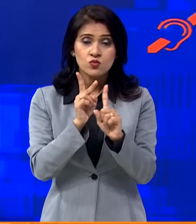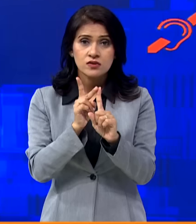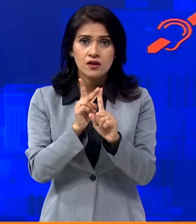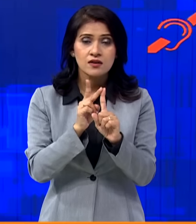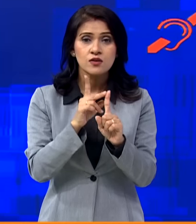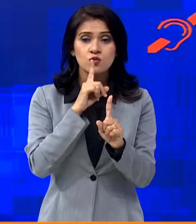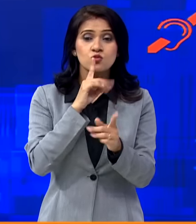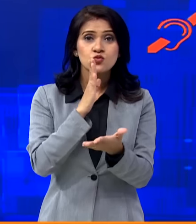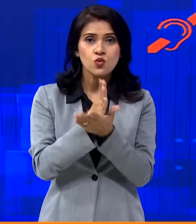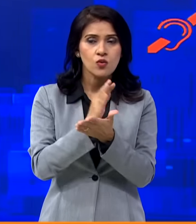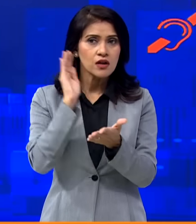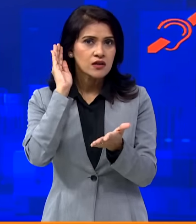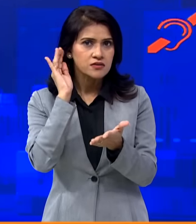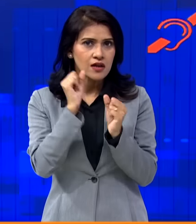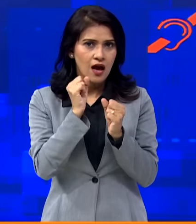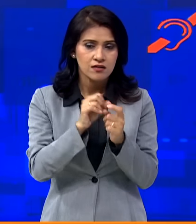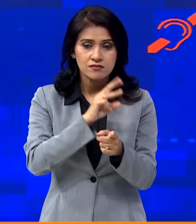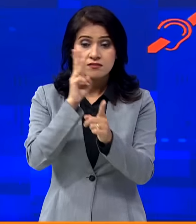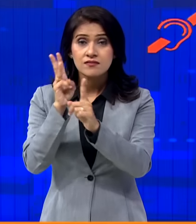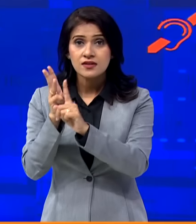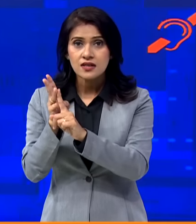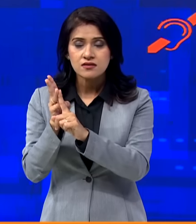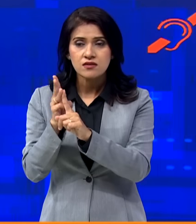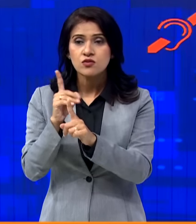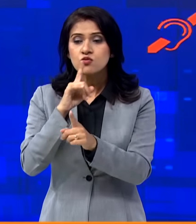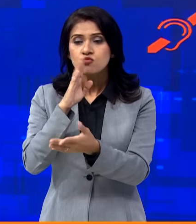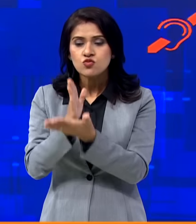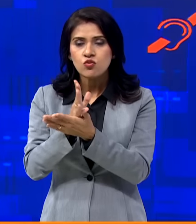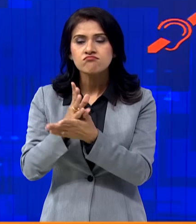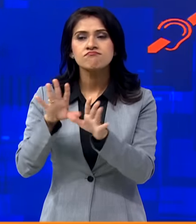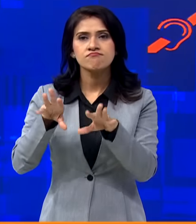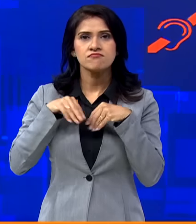स्वीकार कर लेती तो कांग्रेस की आज दुर्दशा ना